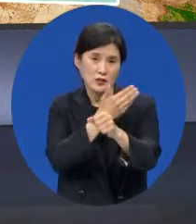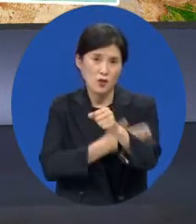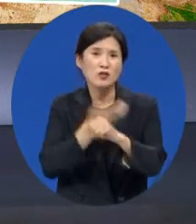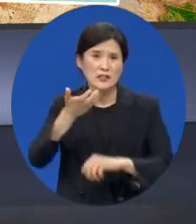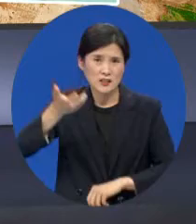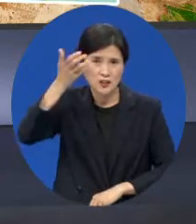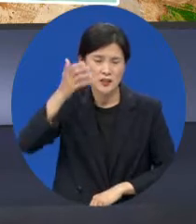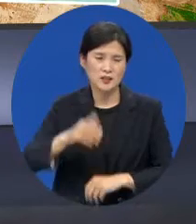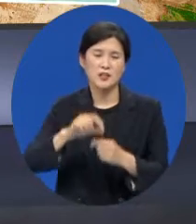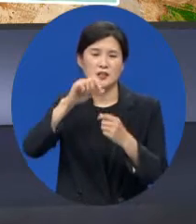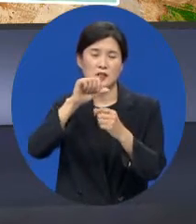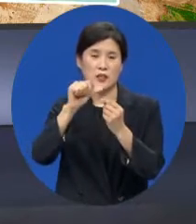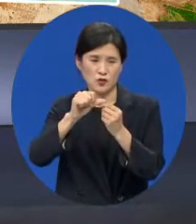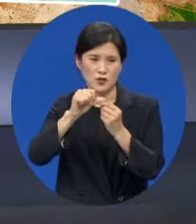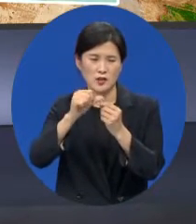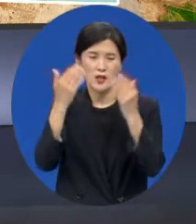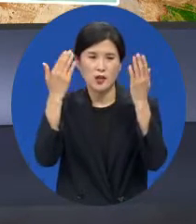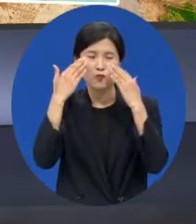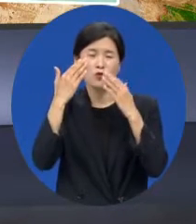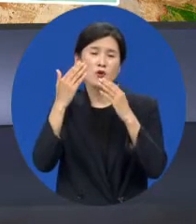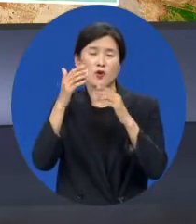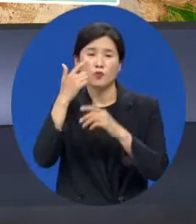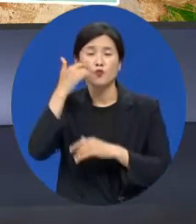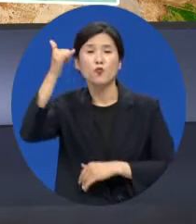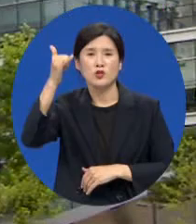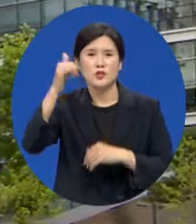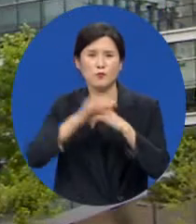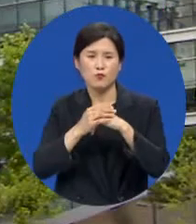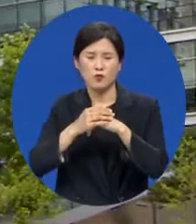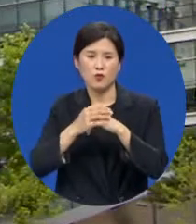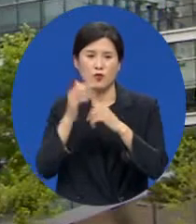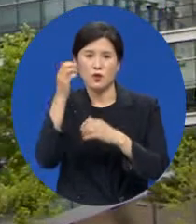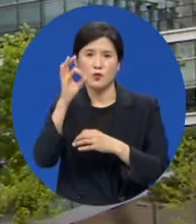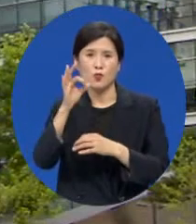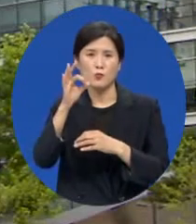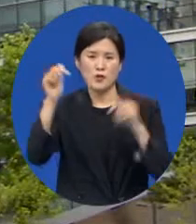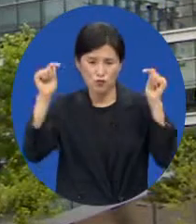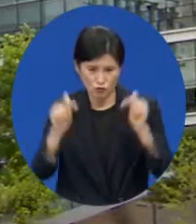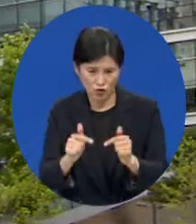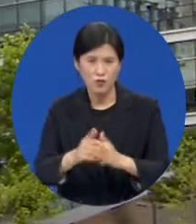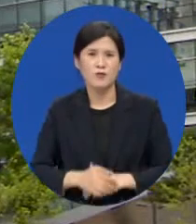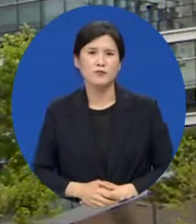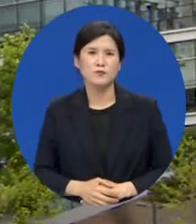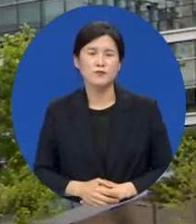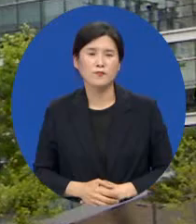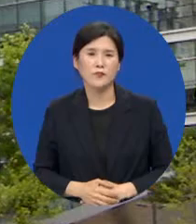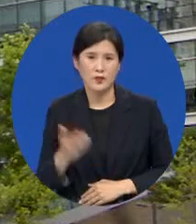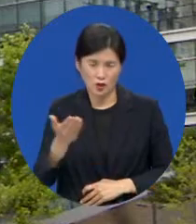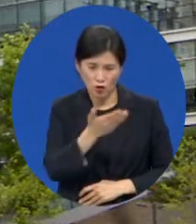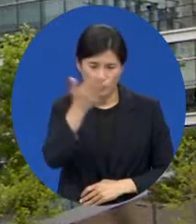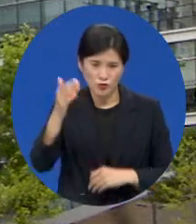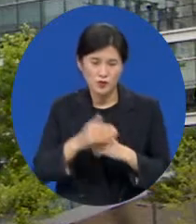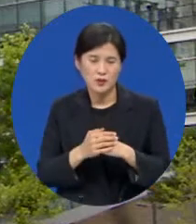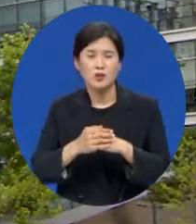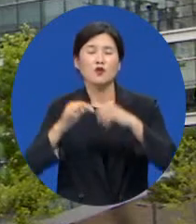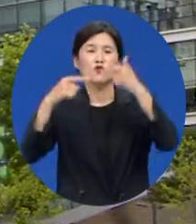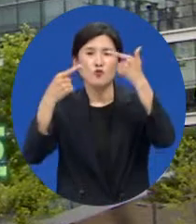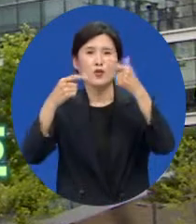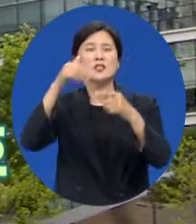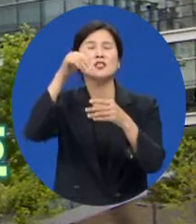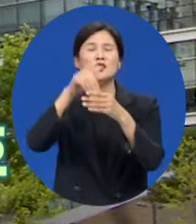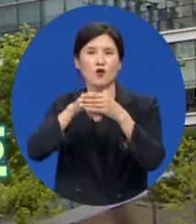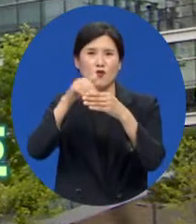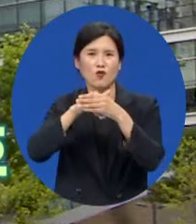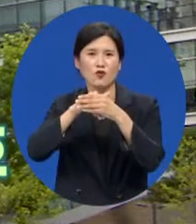학부모 부담 공교육비 단계적 피직 실 중심인 요놈 그리고 학부모 여러분 6월